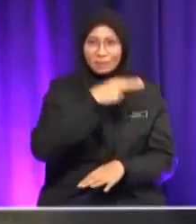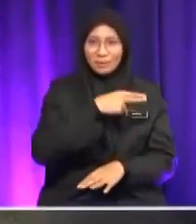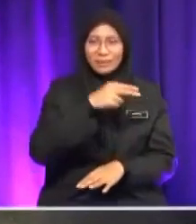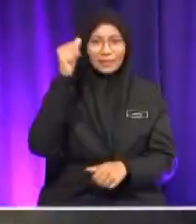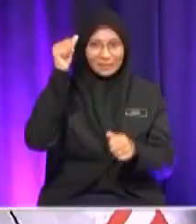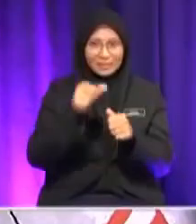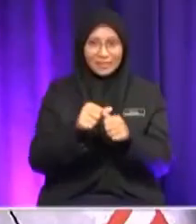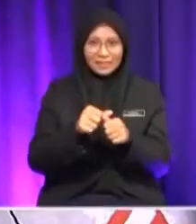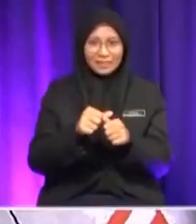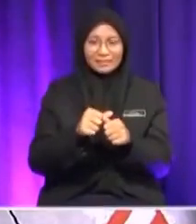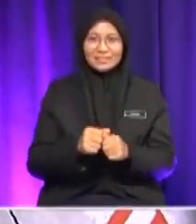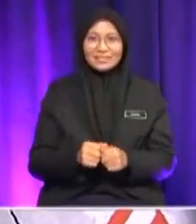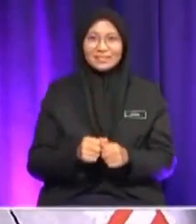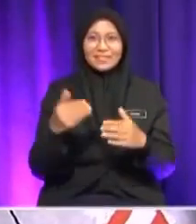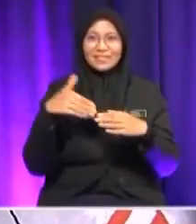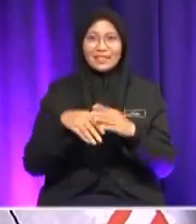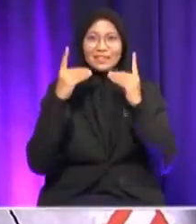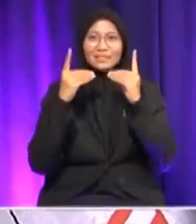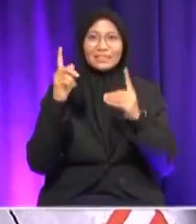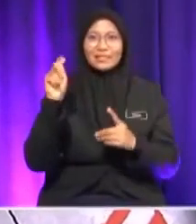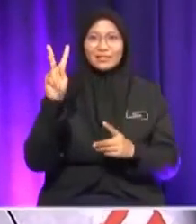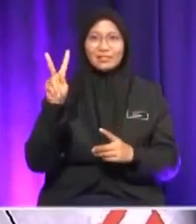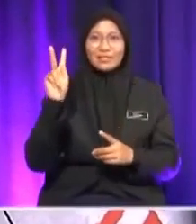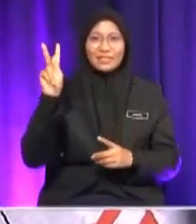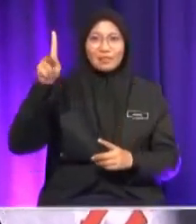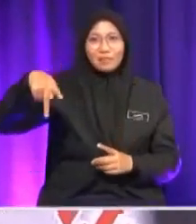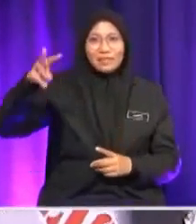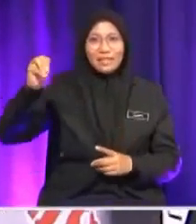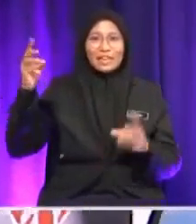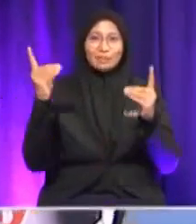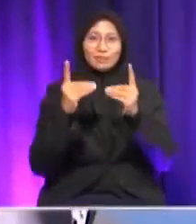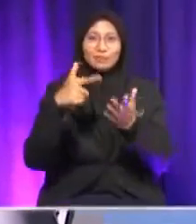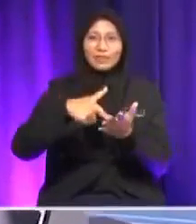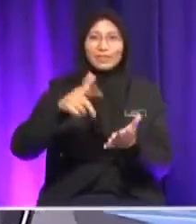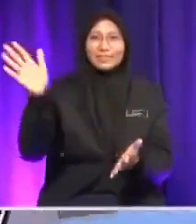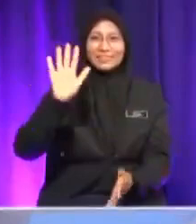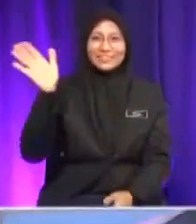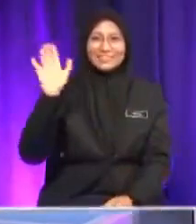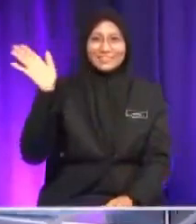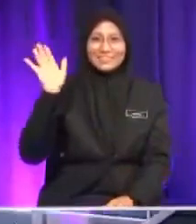berhemah. Sekian saja Direkt TV KPM, jumpa lagi di masa hadapan. Bye-bye.